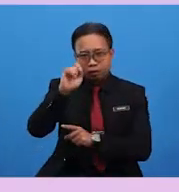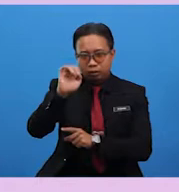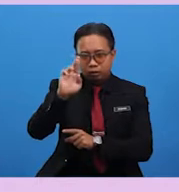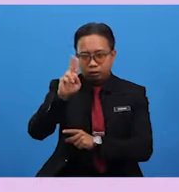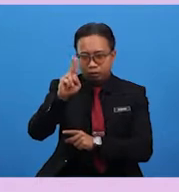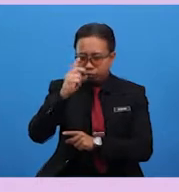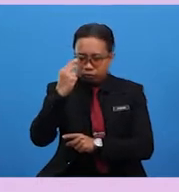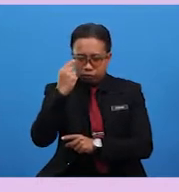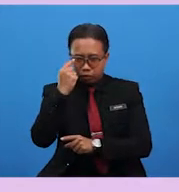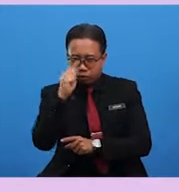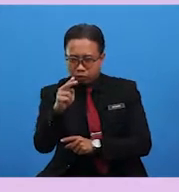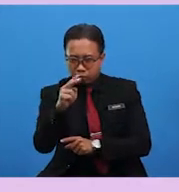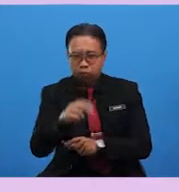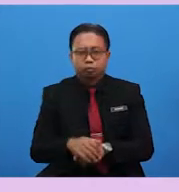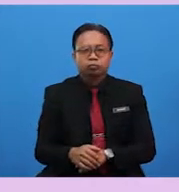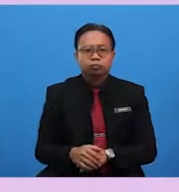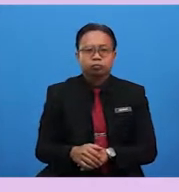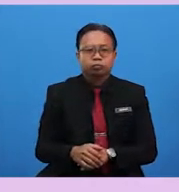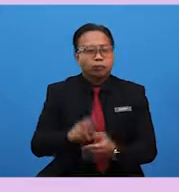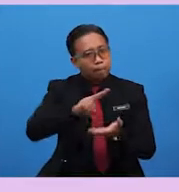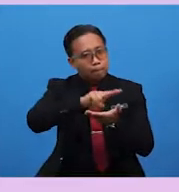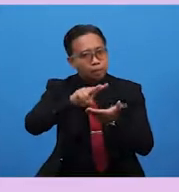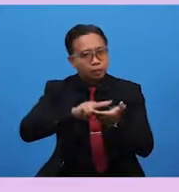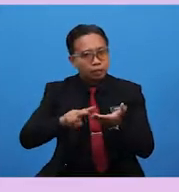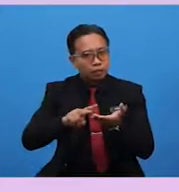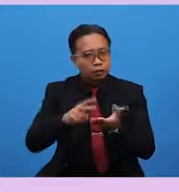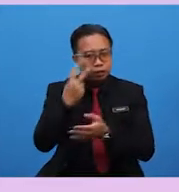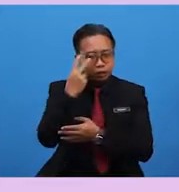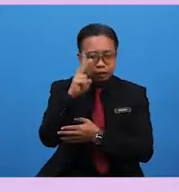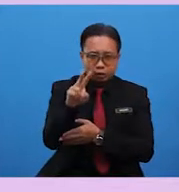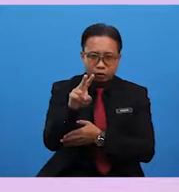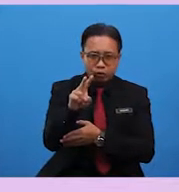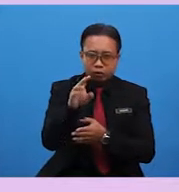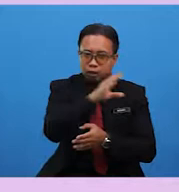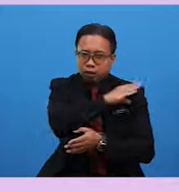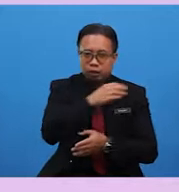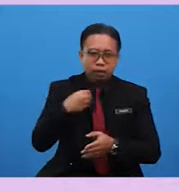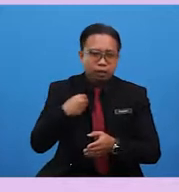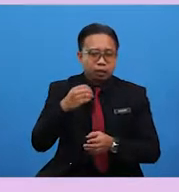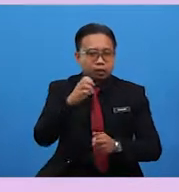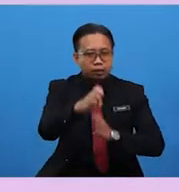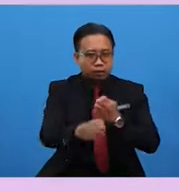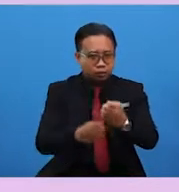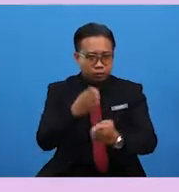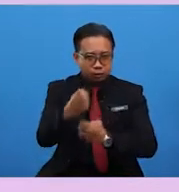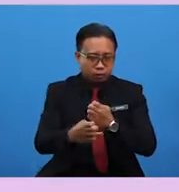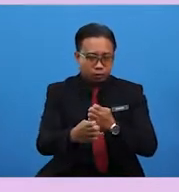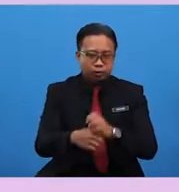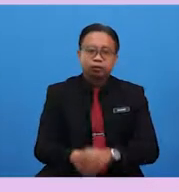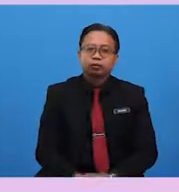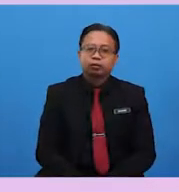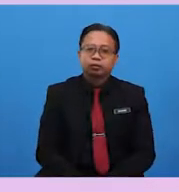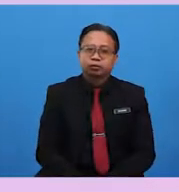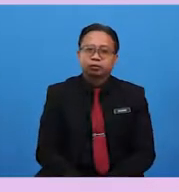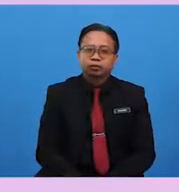penerokaan temubual pembacaan pemerhatian dan juga eksperimentasi serta